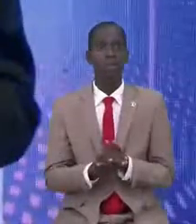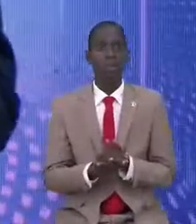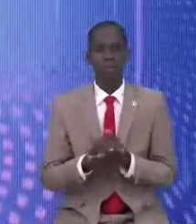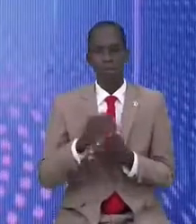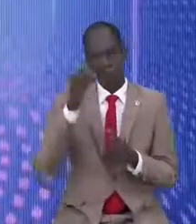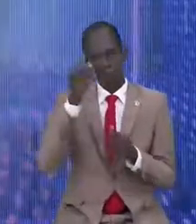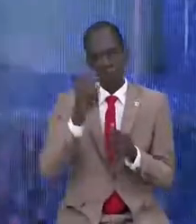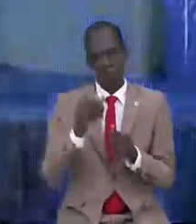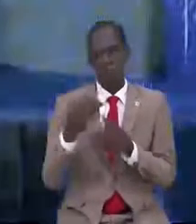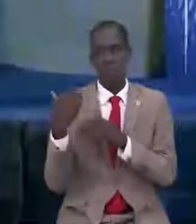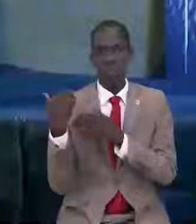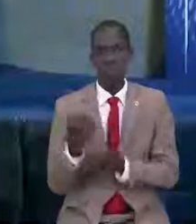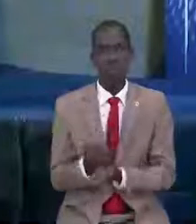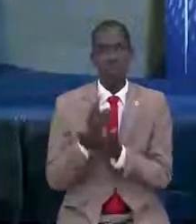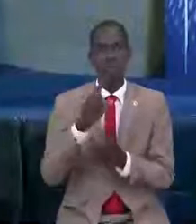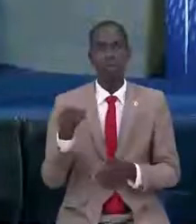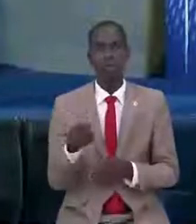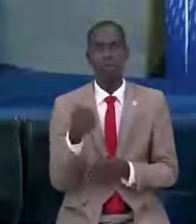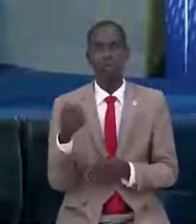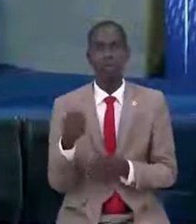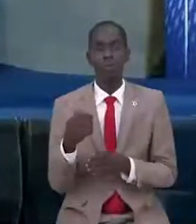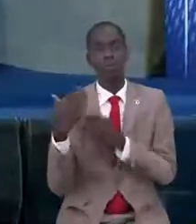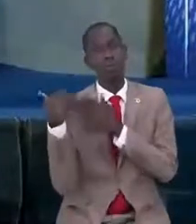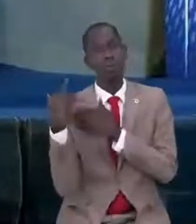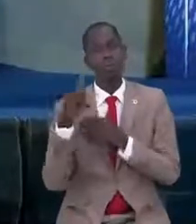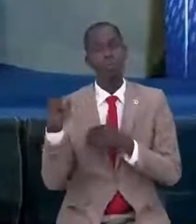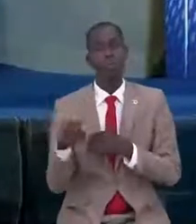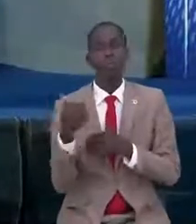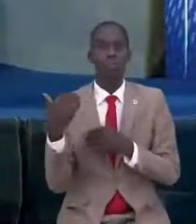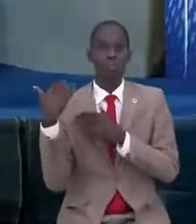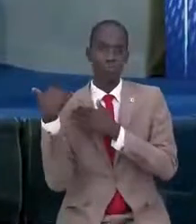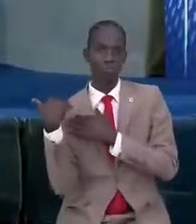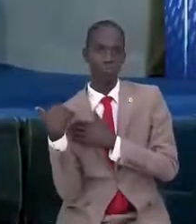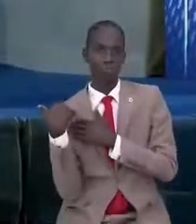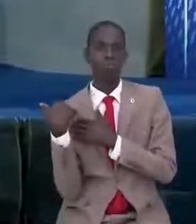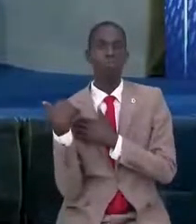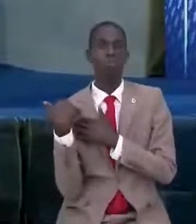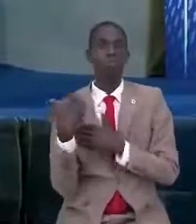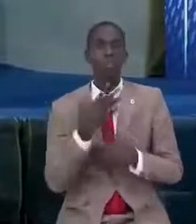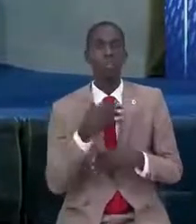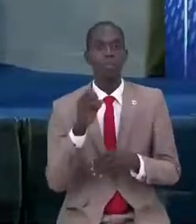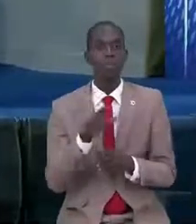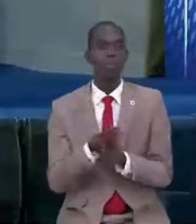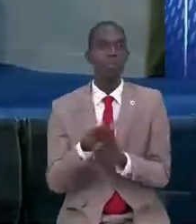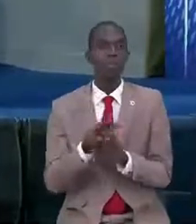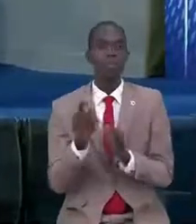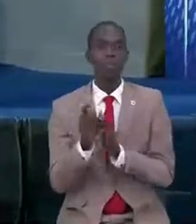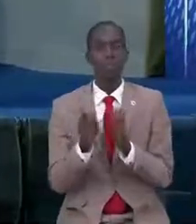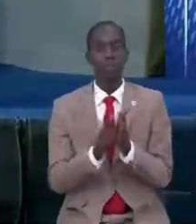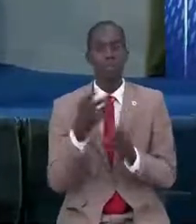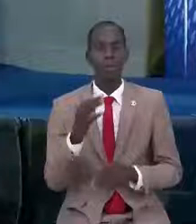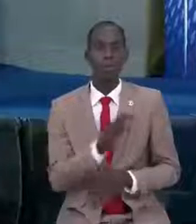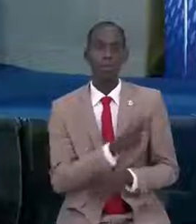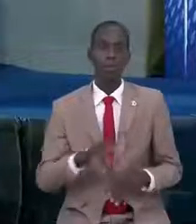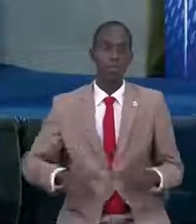Portez les fardeaux les uns des autres et vous accomplirez ainsi la loi de